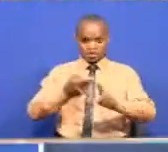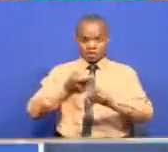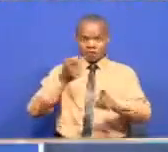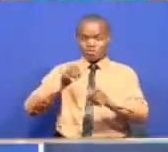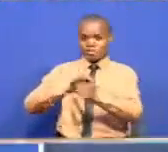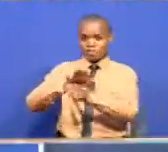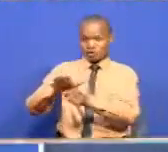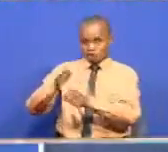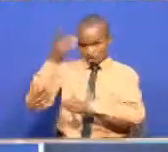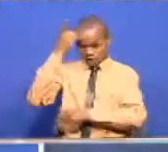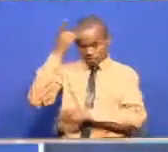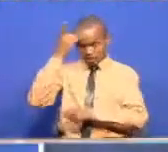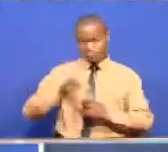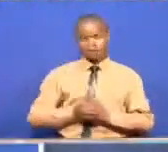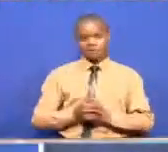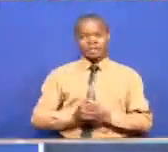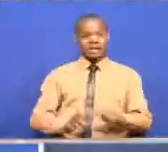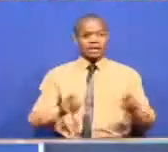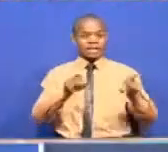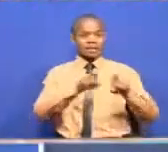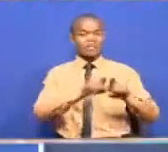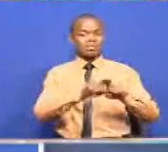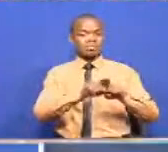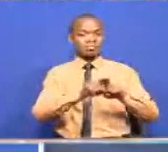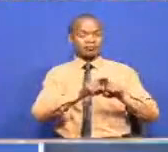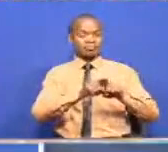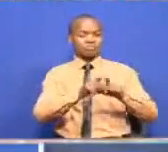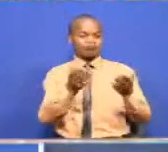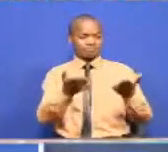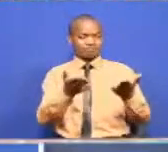huo. Wakati wa kipindi hicho maambukizi